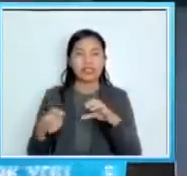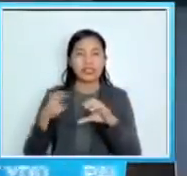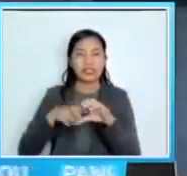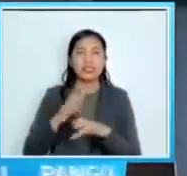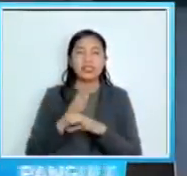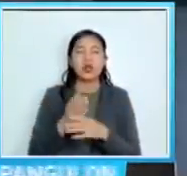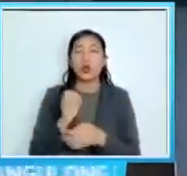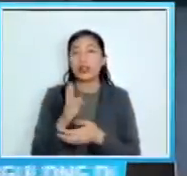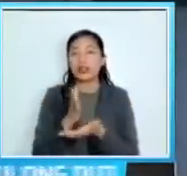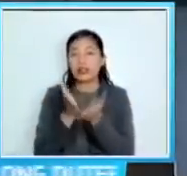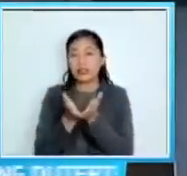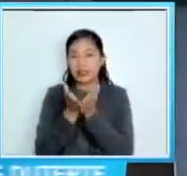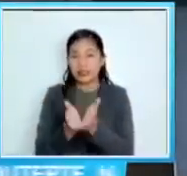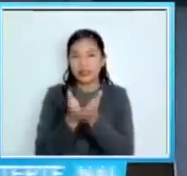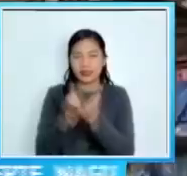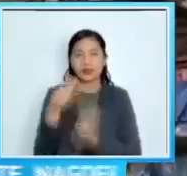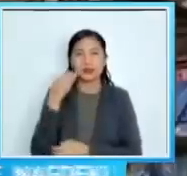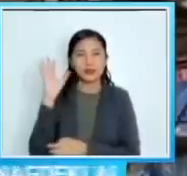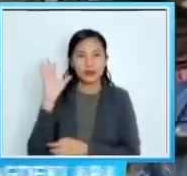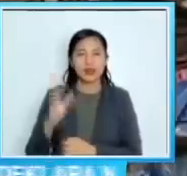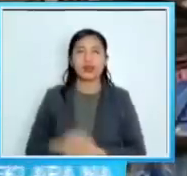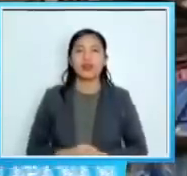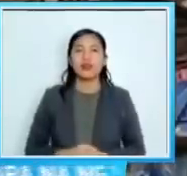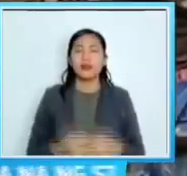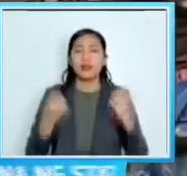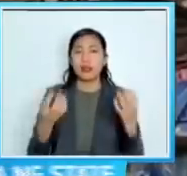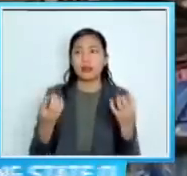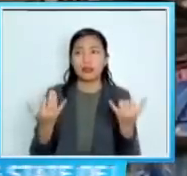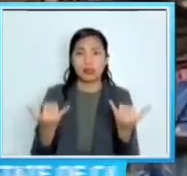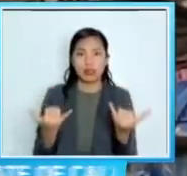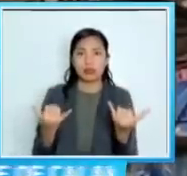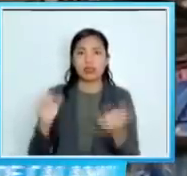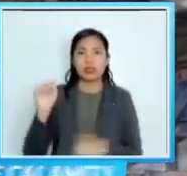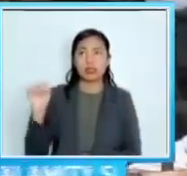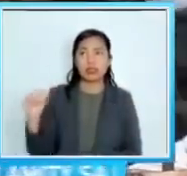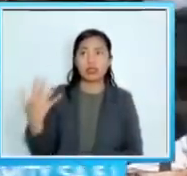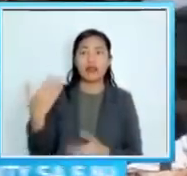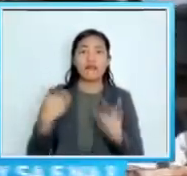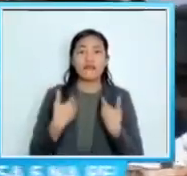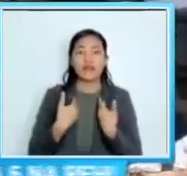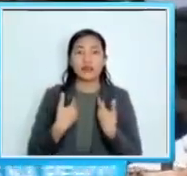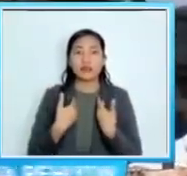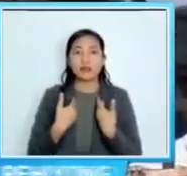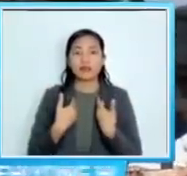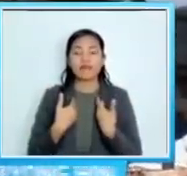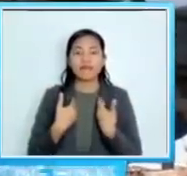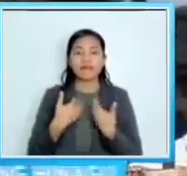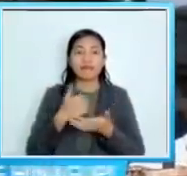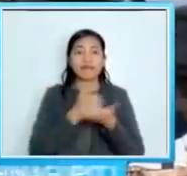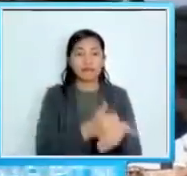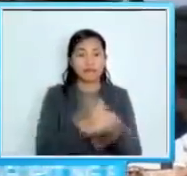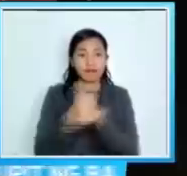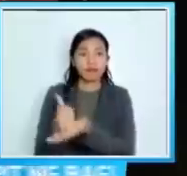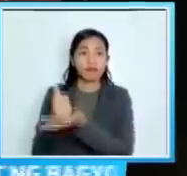na kasi maraming sa Siargao ngayon, yung mga ibang mga businessman doon ay nagkakaroon ng kumbaga bayanihan na parang trips para maisakay